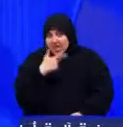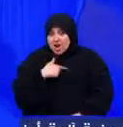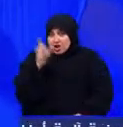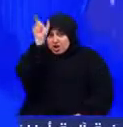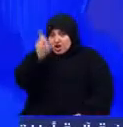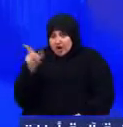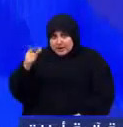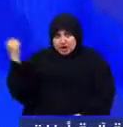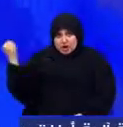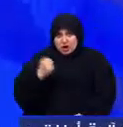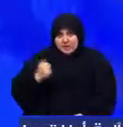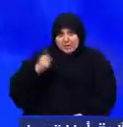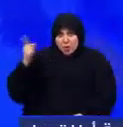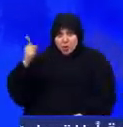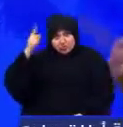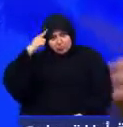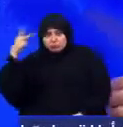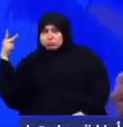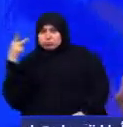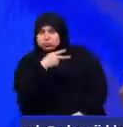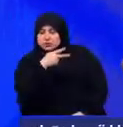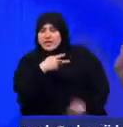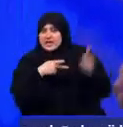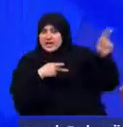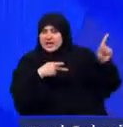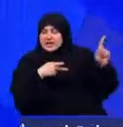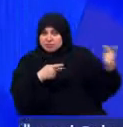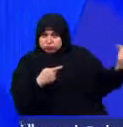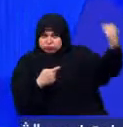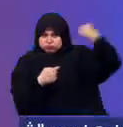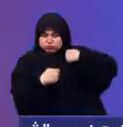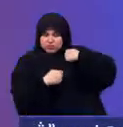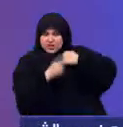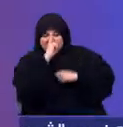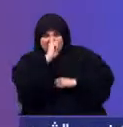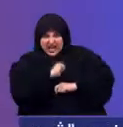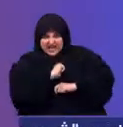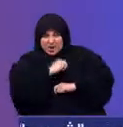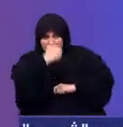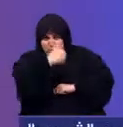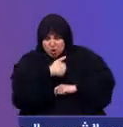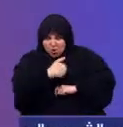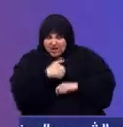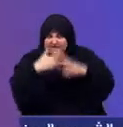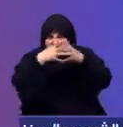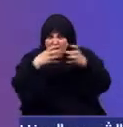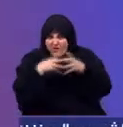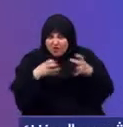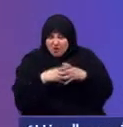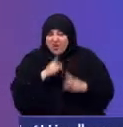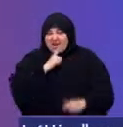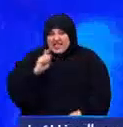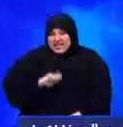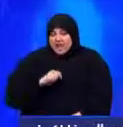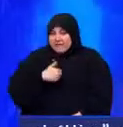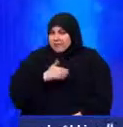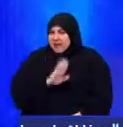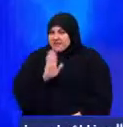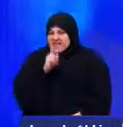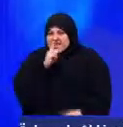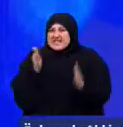القطيع يحولون دون وصول المفترس إلى الأعضاء الأقل قوة، وهي